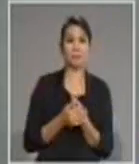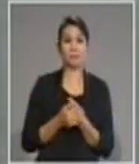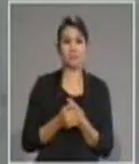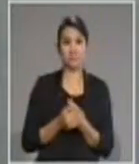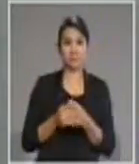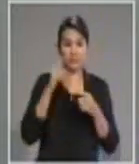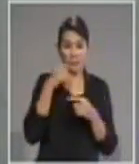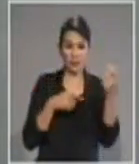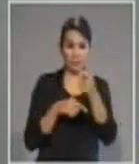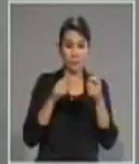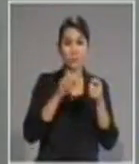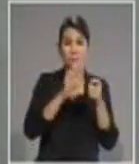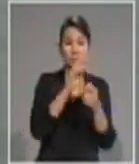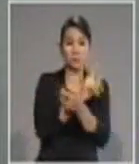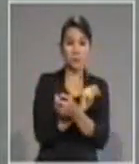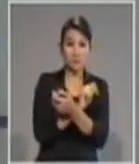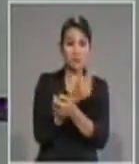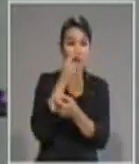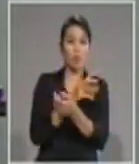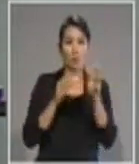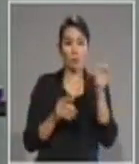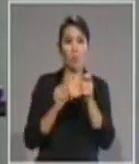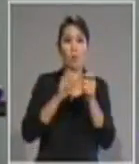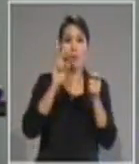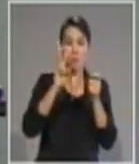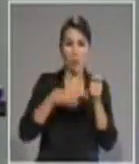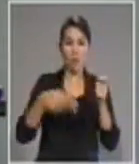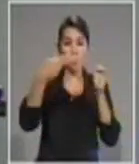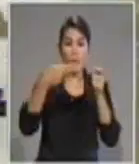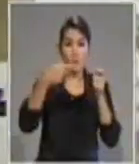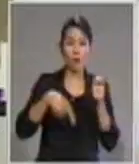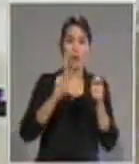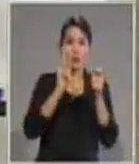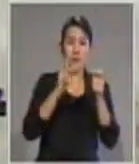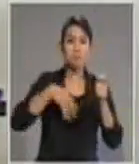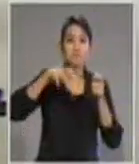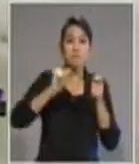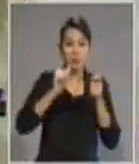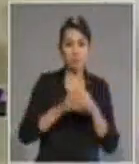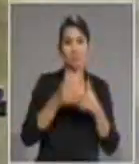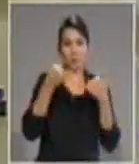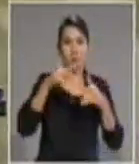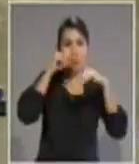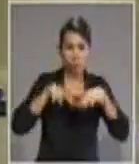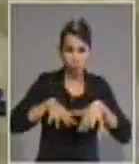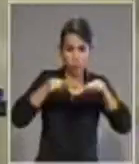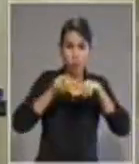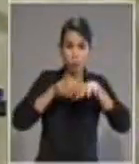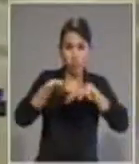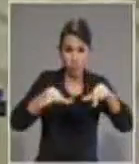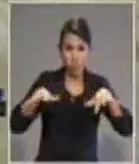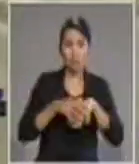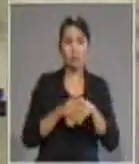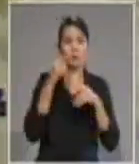พื้นที่4อำเภอในจังหวัดตรังประกอบด้วยอำเภอวังวิเศษห้วยยอดกันตังและอำเภอเมืองน้ำท่วมยังขยายวงกว้างเพราะว่าน้ำ